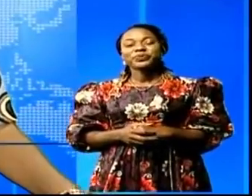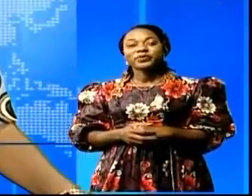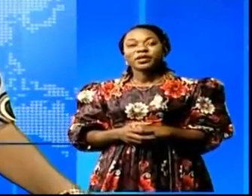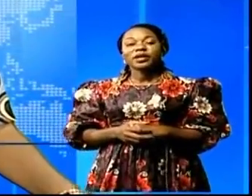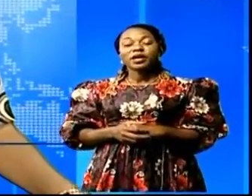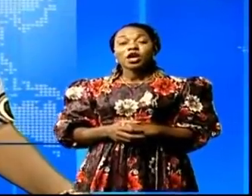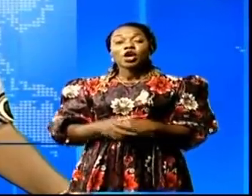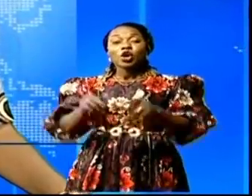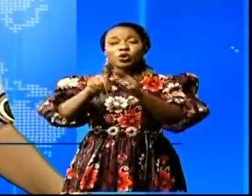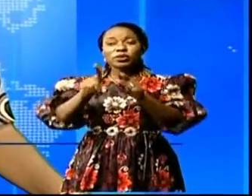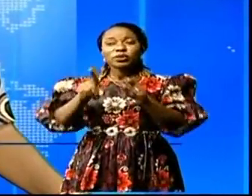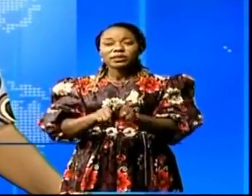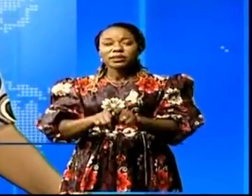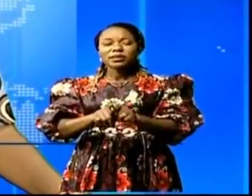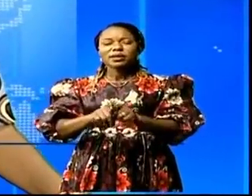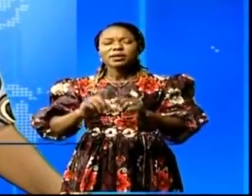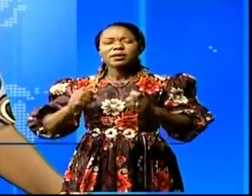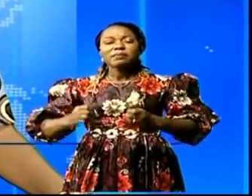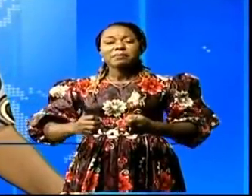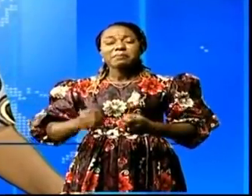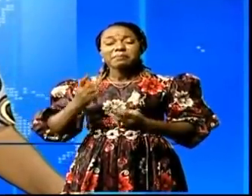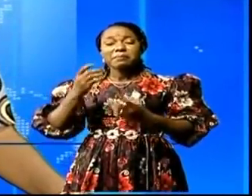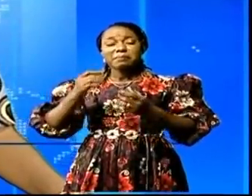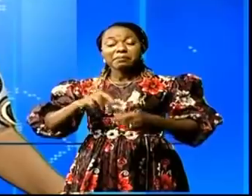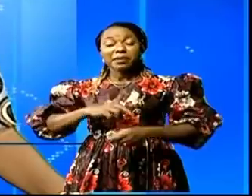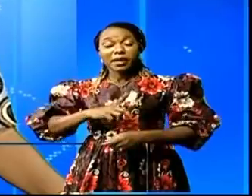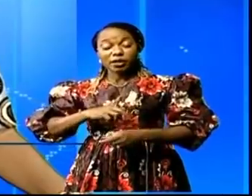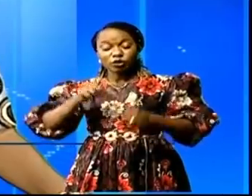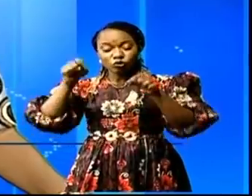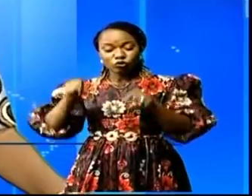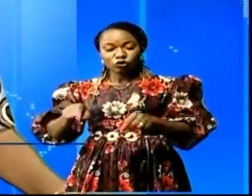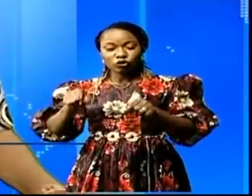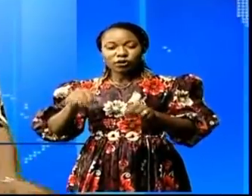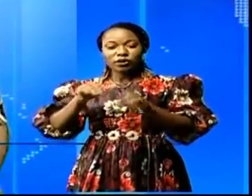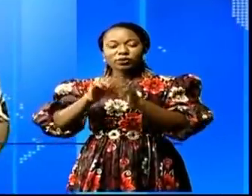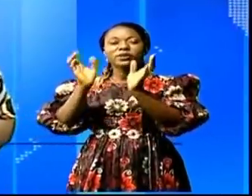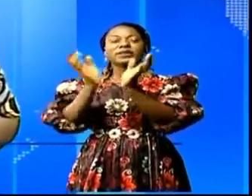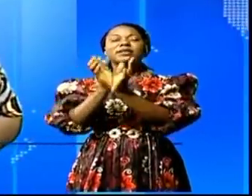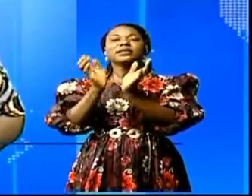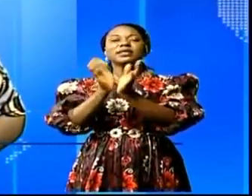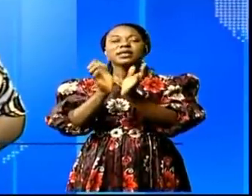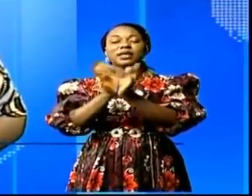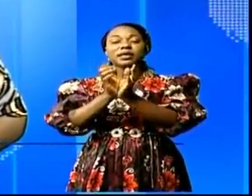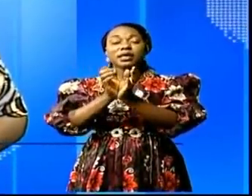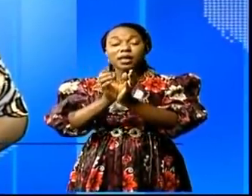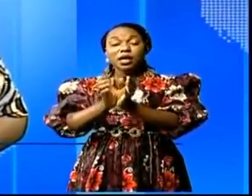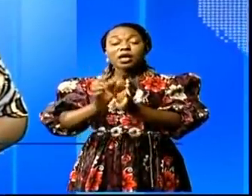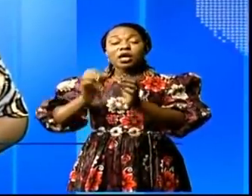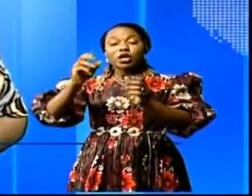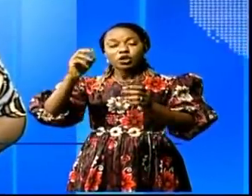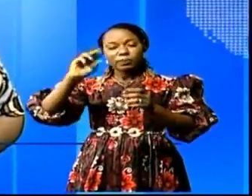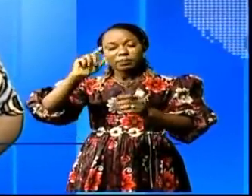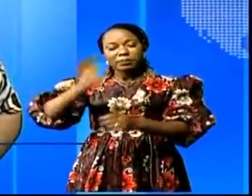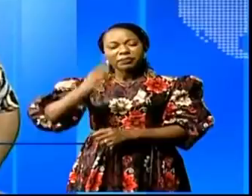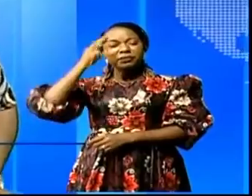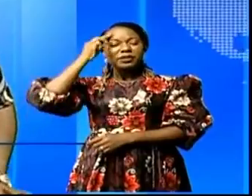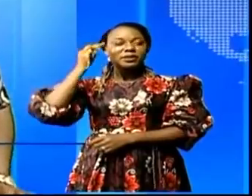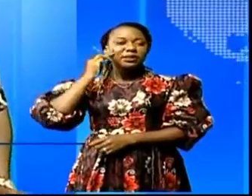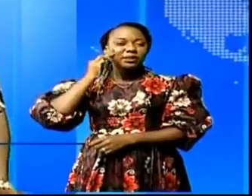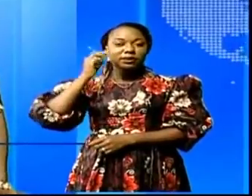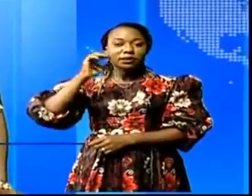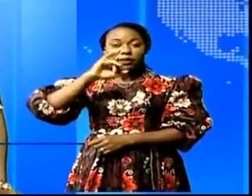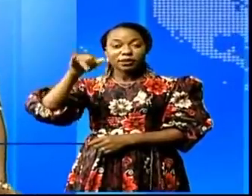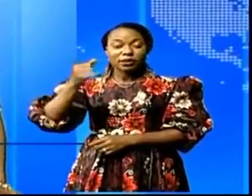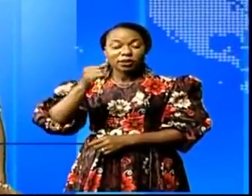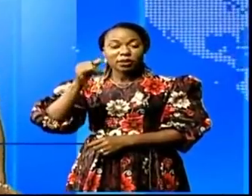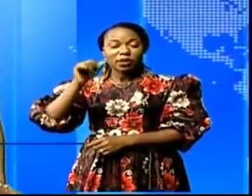C'est dans un contexte d'émotion et de pleurs, aujourd'hui au stade Vélodrome, que le Premier ministre Jean-Michel Samalukonde a déposé